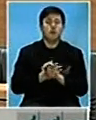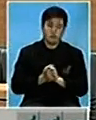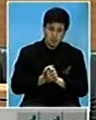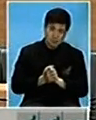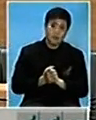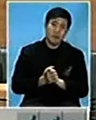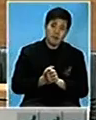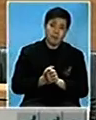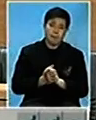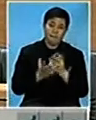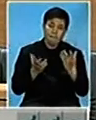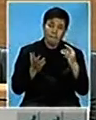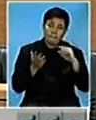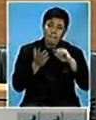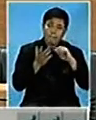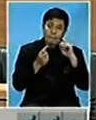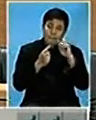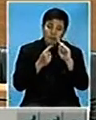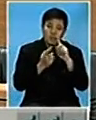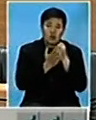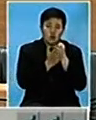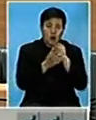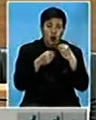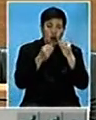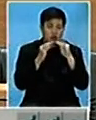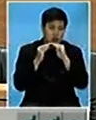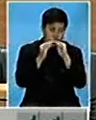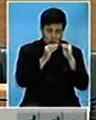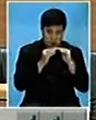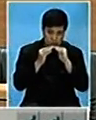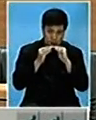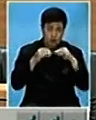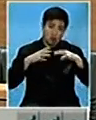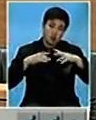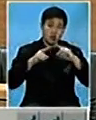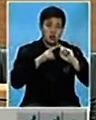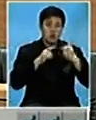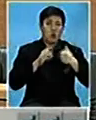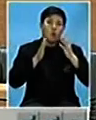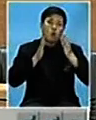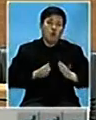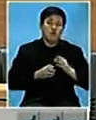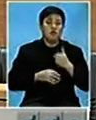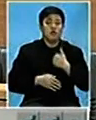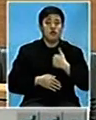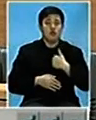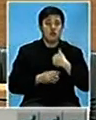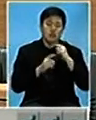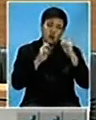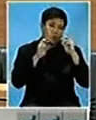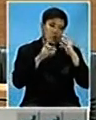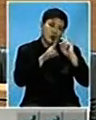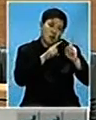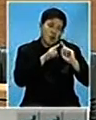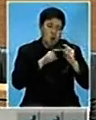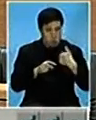กว่านั้นจะทำให้สิทธิเสรีภาพของเราในฐานะที่เป็นมนุษย์ในเรื่องอื่นๆสาม